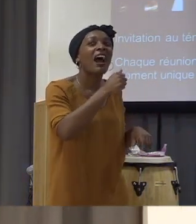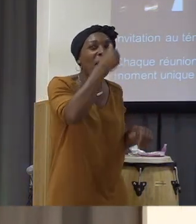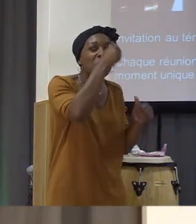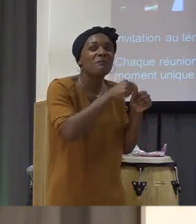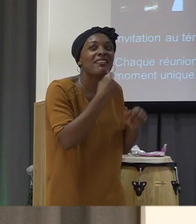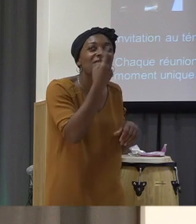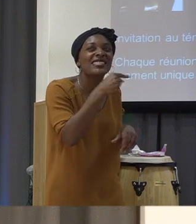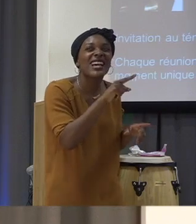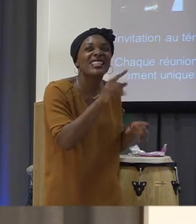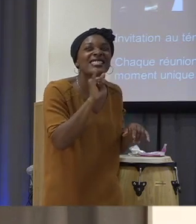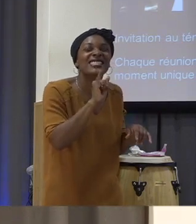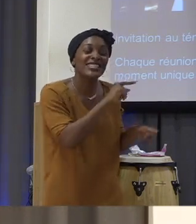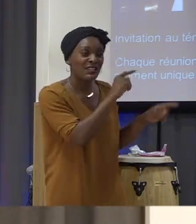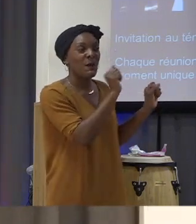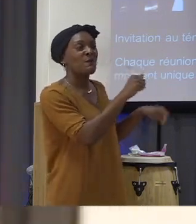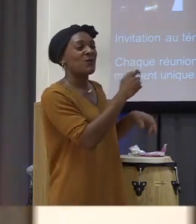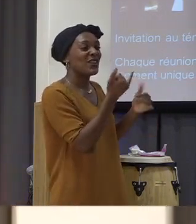retrouver chacun d'eux.